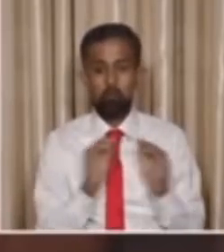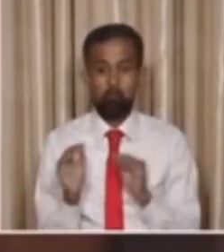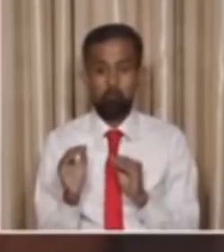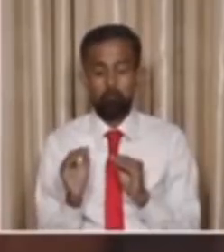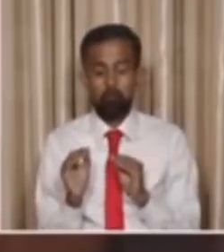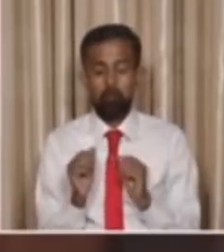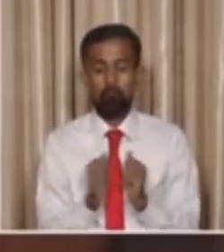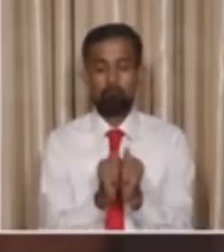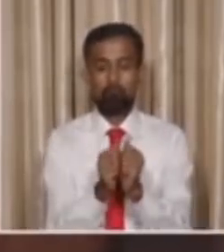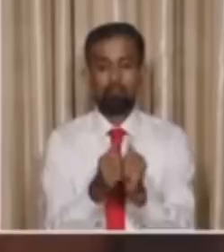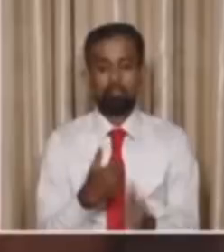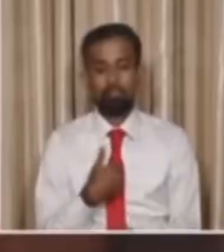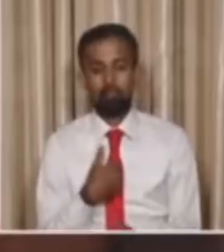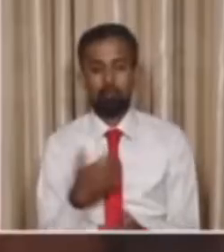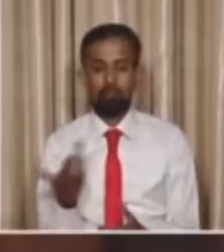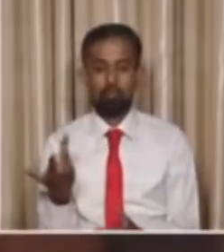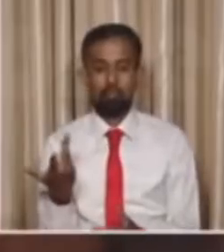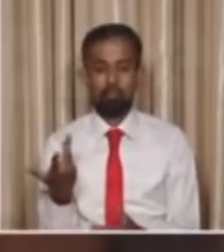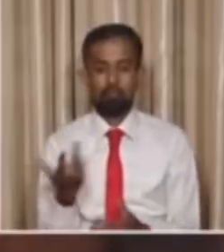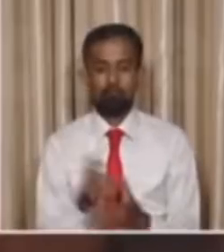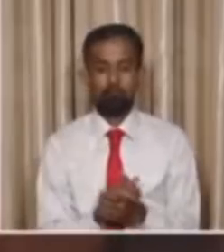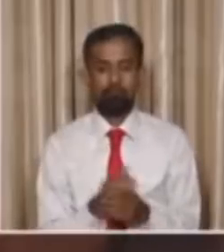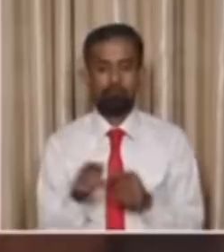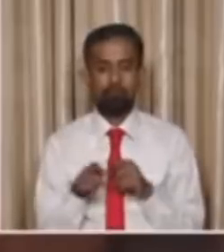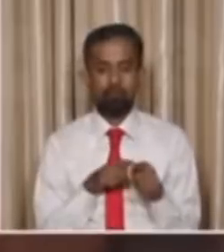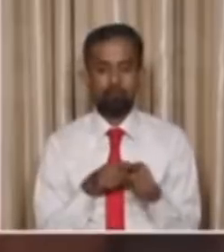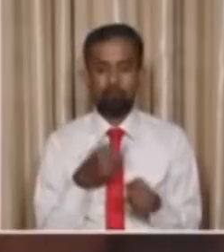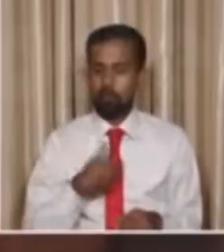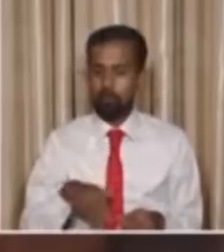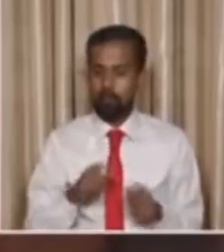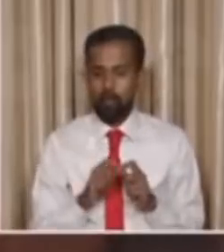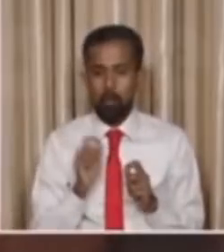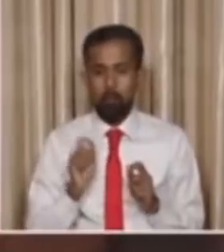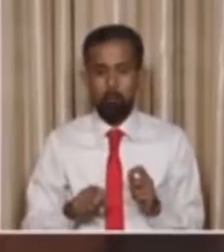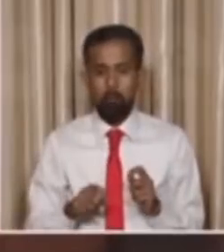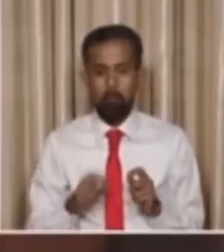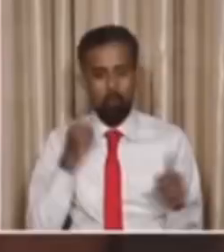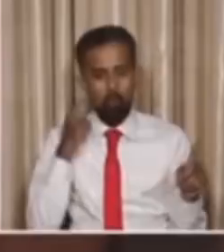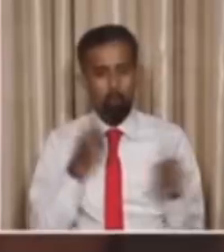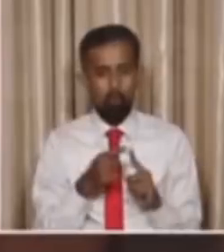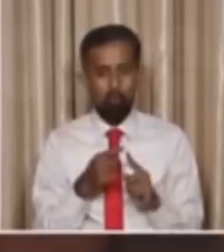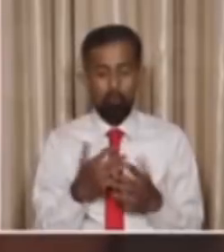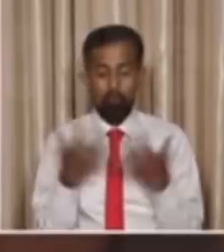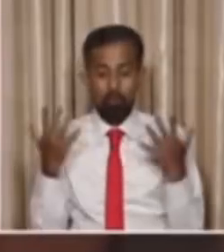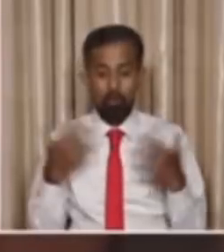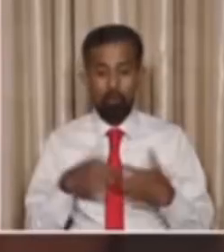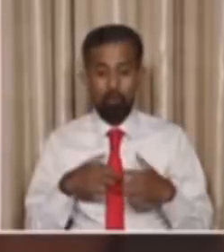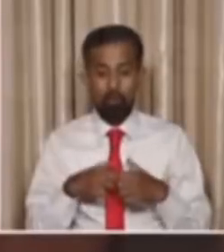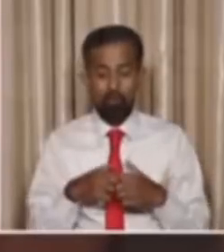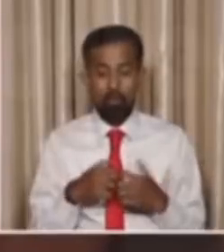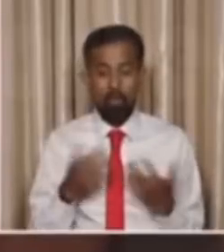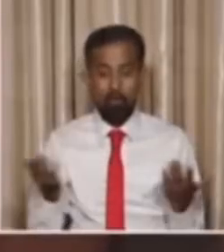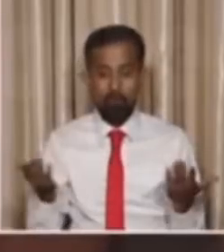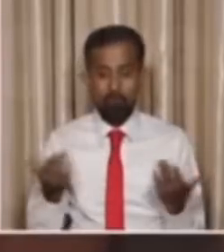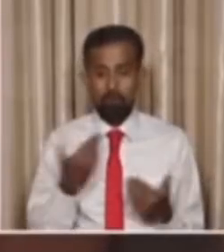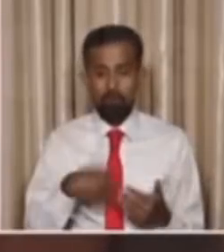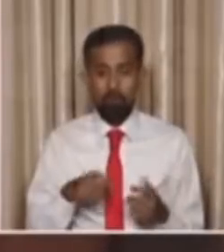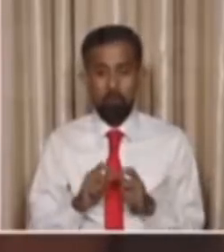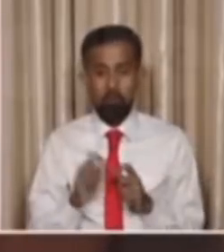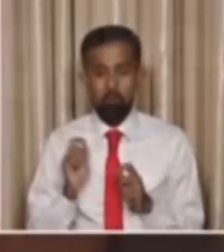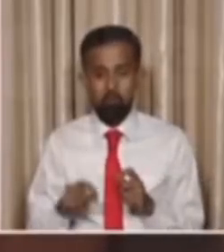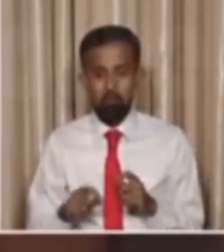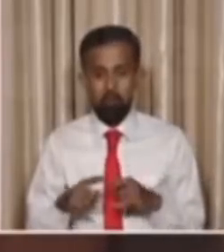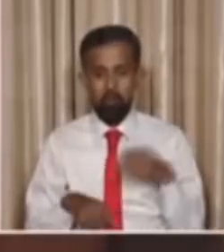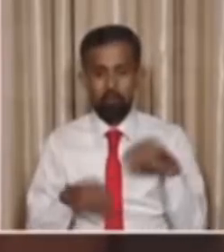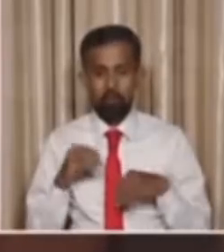පස්සේ ඒව කරන්න කිසිම උනන්දුවක් දක්වන්නේ නැහැ. ඒ වගේ තමයි මේ ක්‍රිකට් බෝඩ් එකේ පිළිබඳව අපිට විශාල ගැටළු රාශියක් තියෙනවා මේ ක්‍රිකට් බෝඩ් එකේ මේ